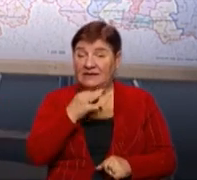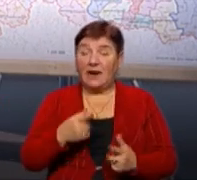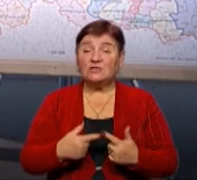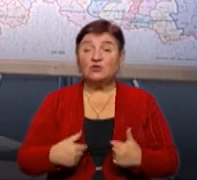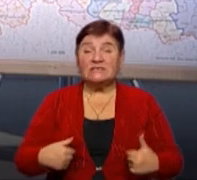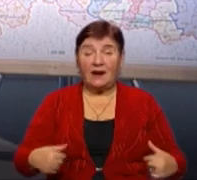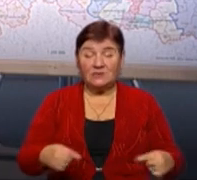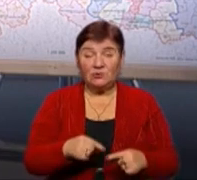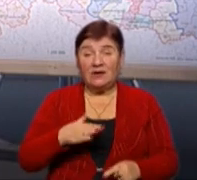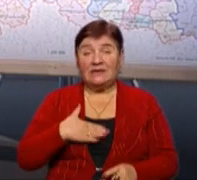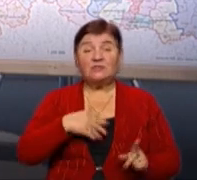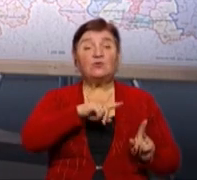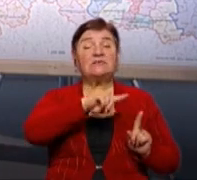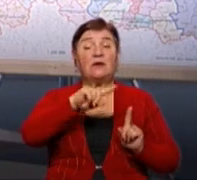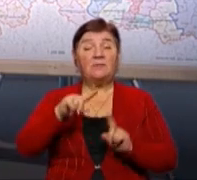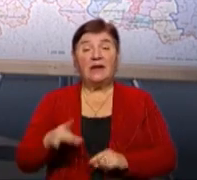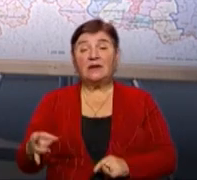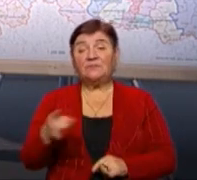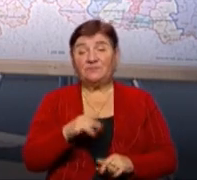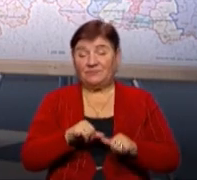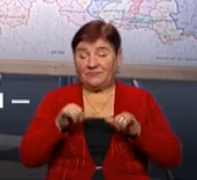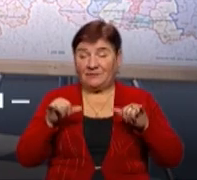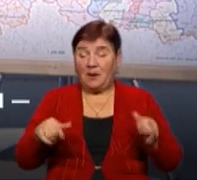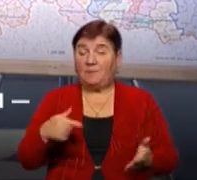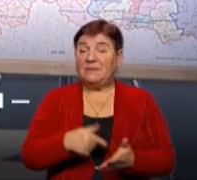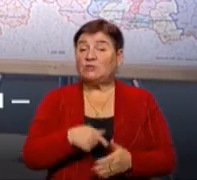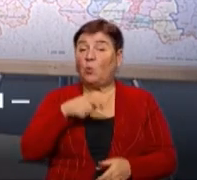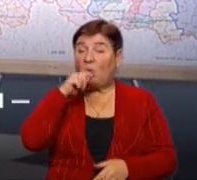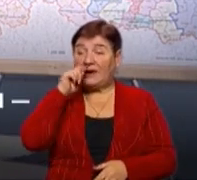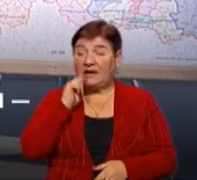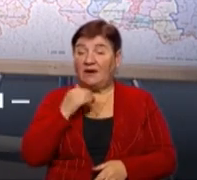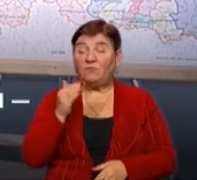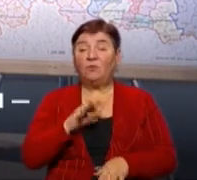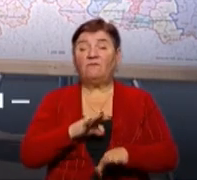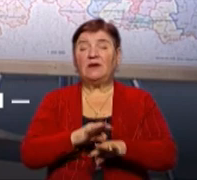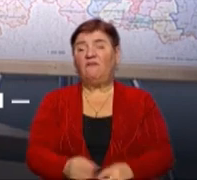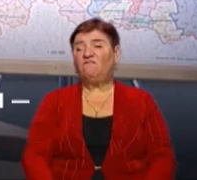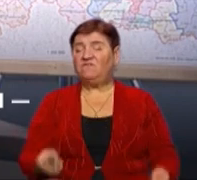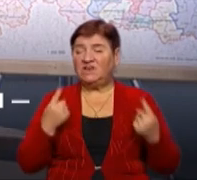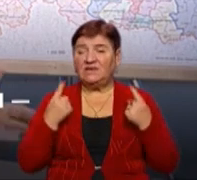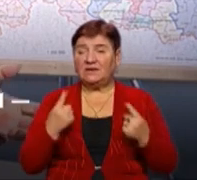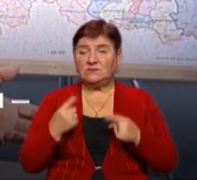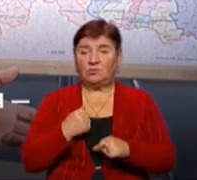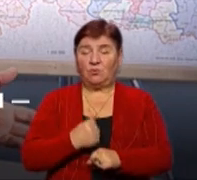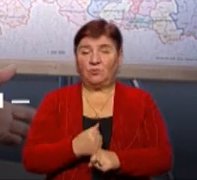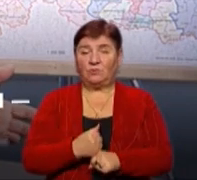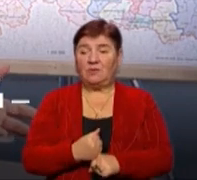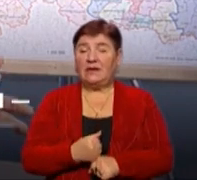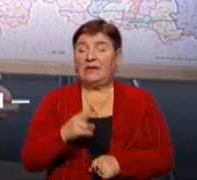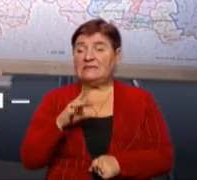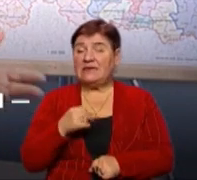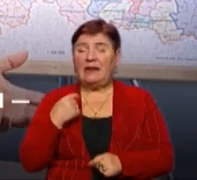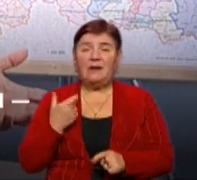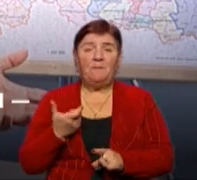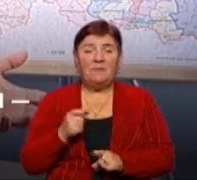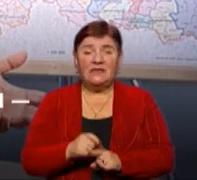асоціацію нашу, Закарпатське регіональне відділення Асоціації міст України, а воно веде велетенську роботу. Це, по-перше, це